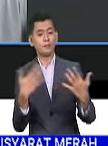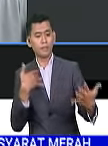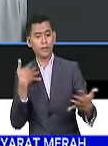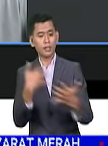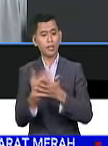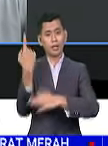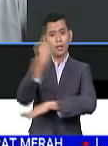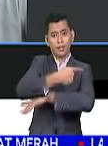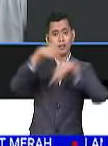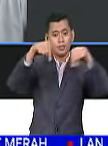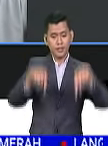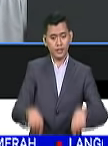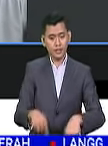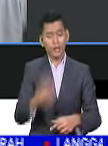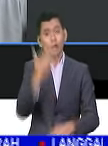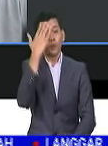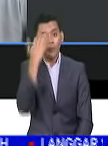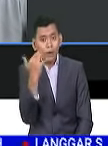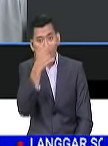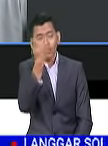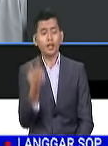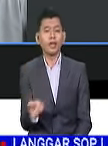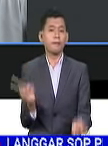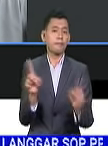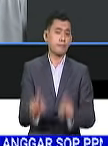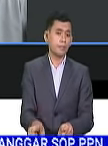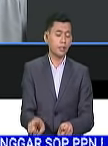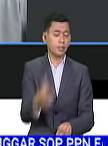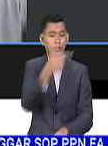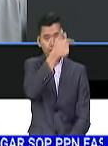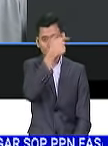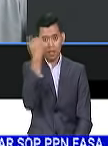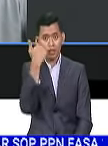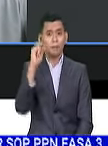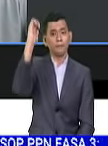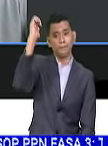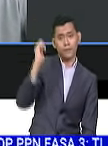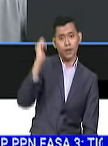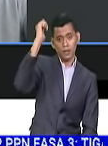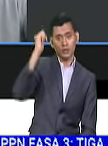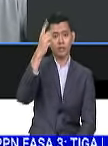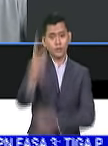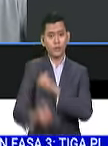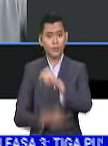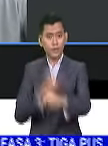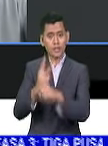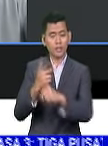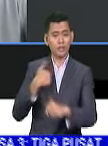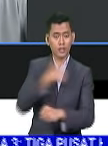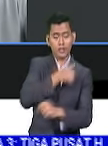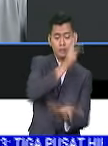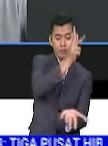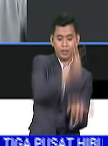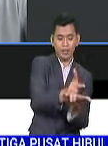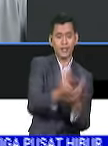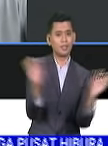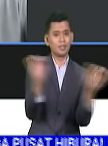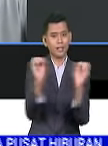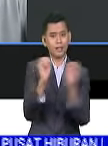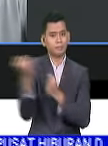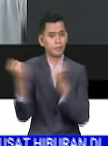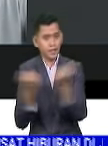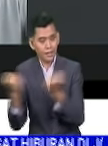Setakat hari inilah. Ini kerana bas-bas yang hampir dekat 2 tahun kita parking tak berjalan tu